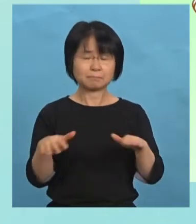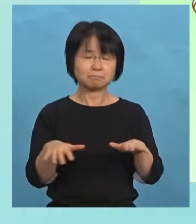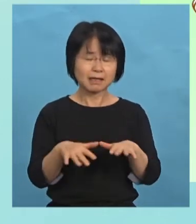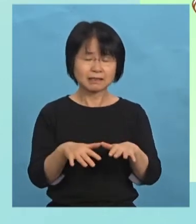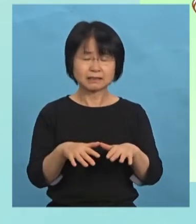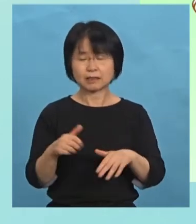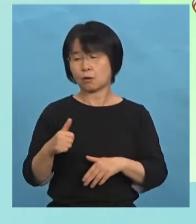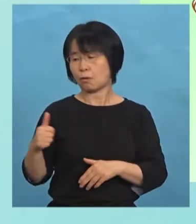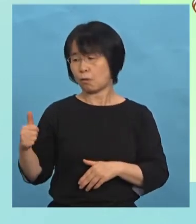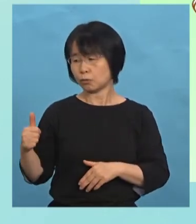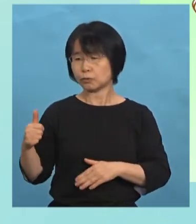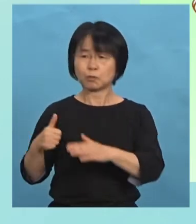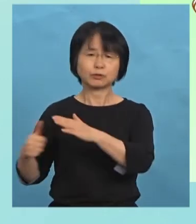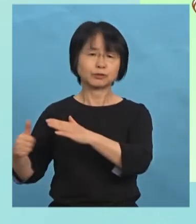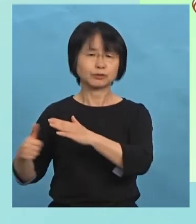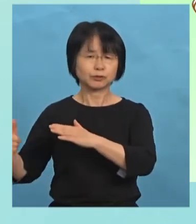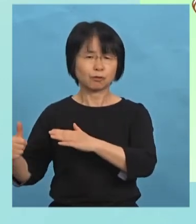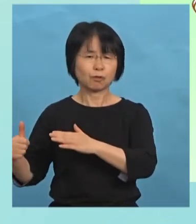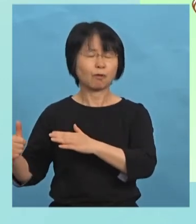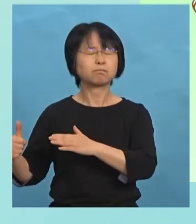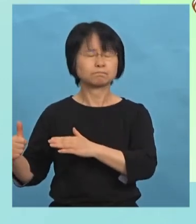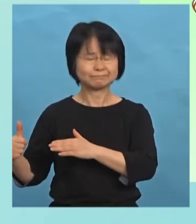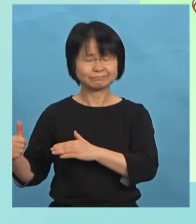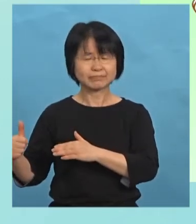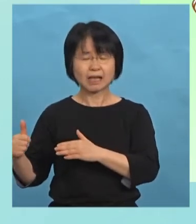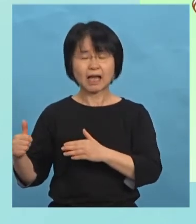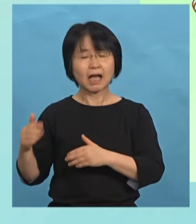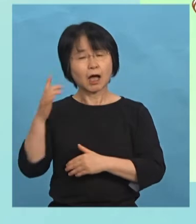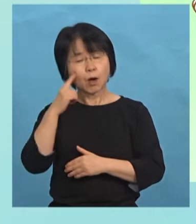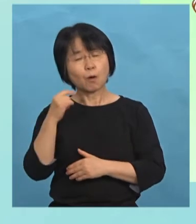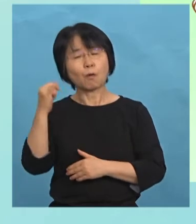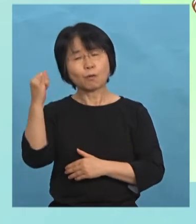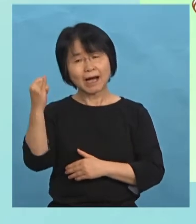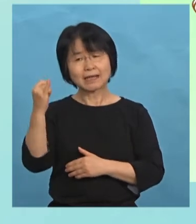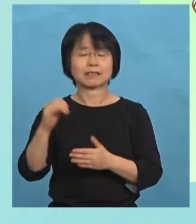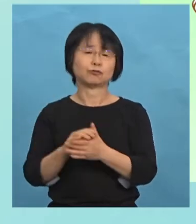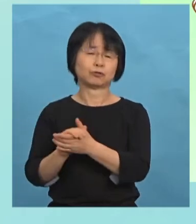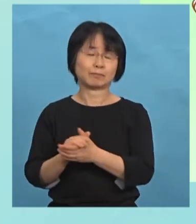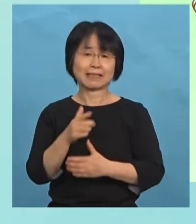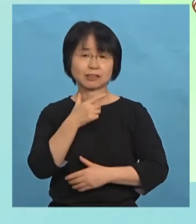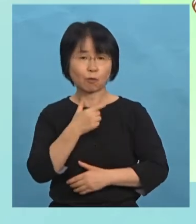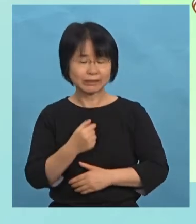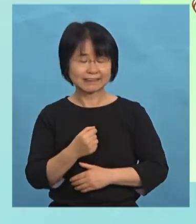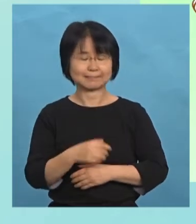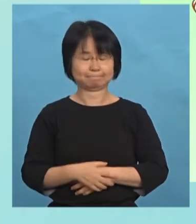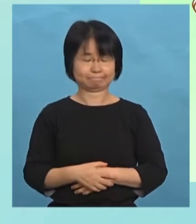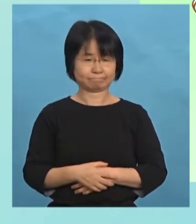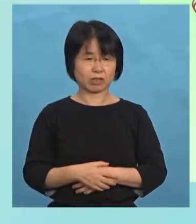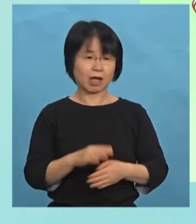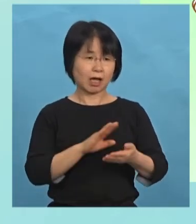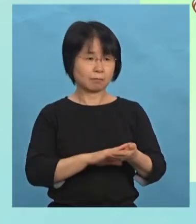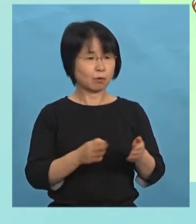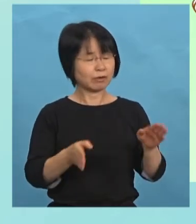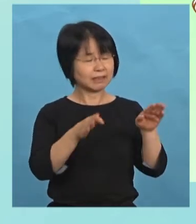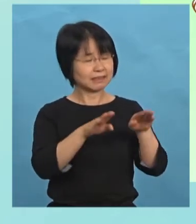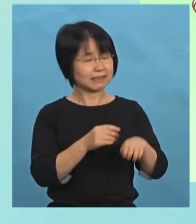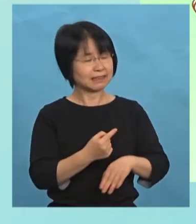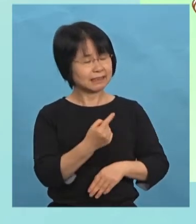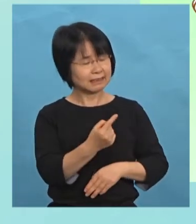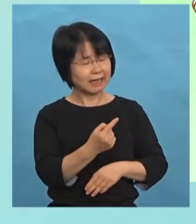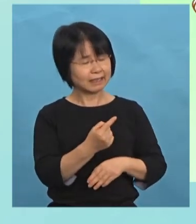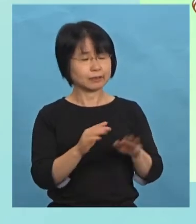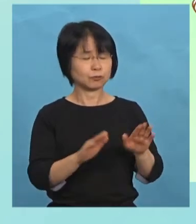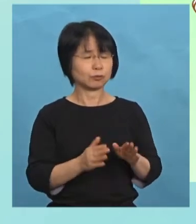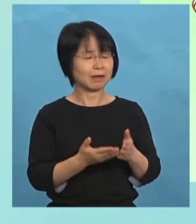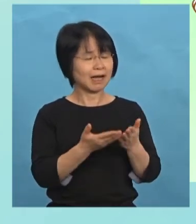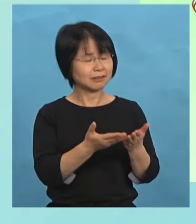夫も出張が多くてママ友が欲しいな、病院に行きたいので子供を預かってほしい、 な